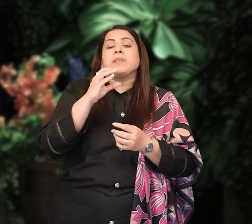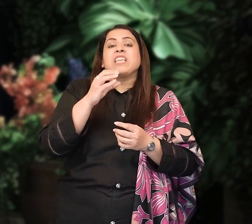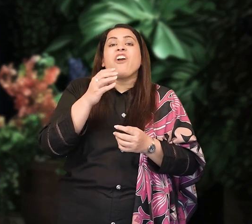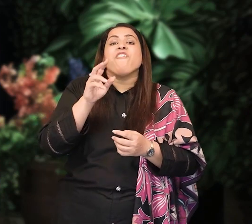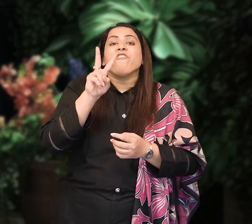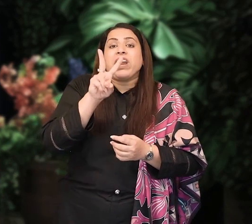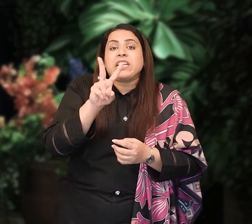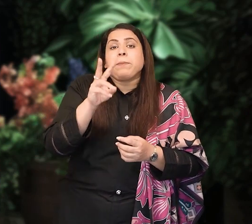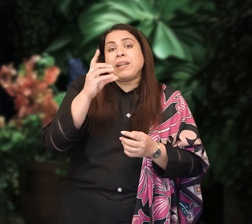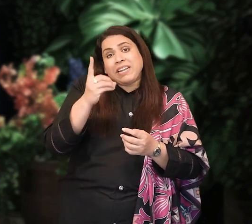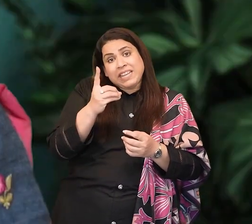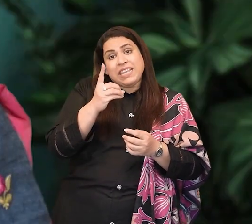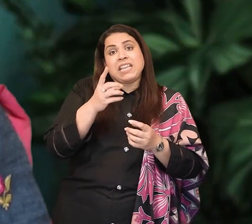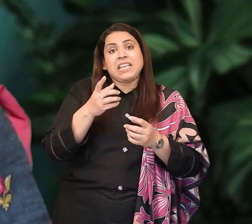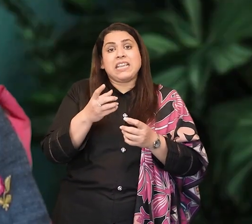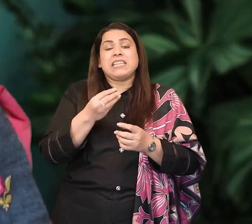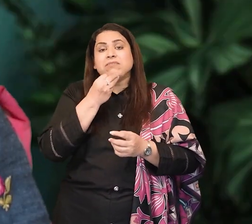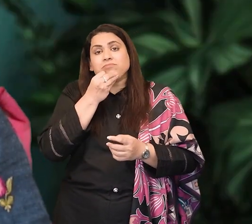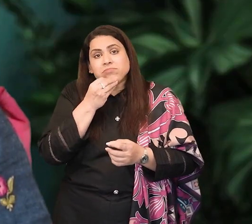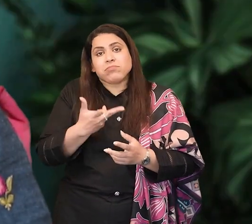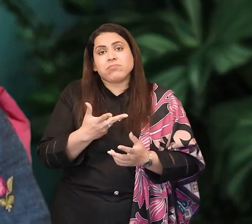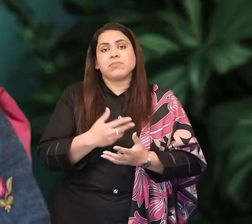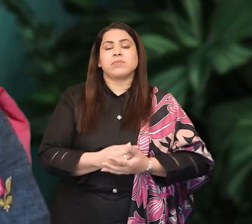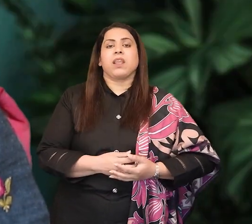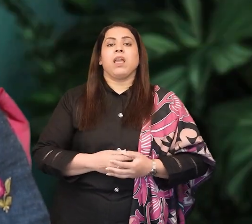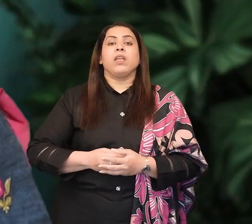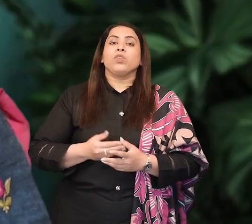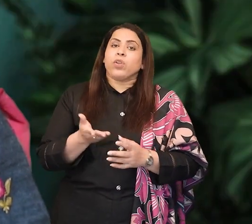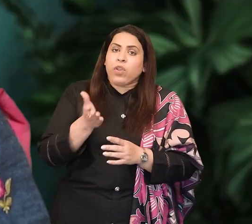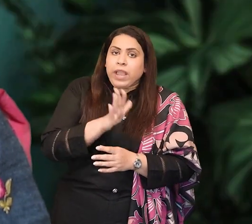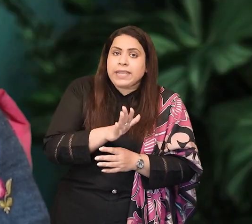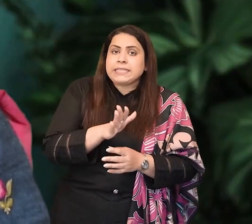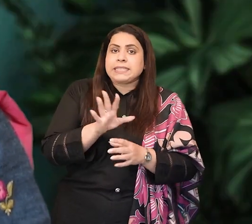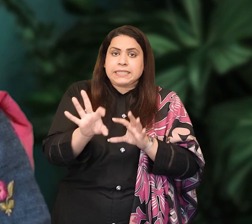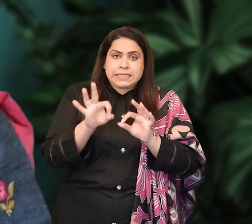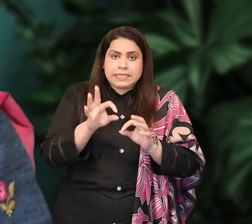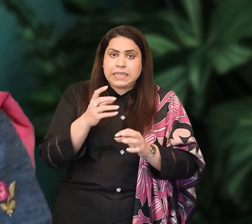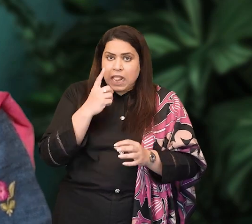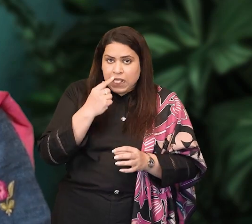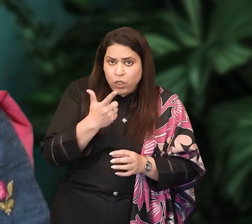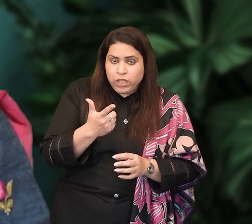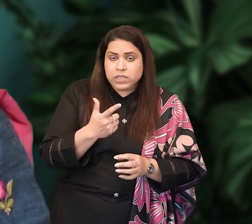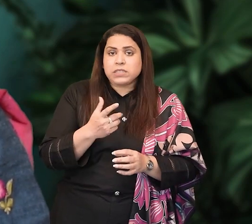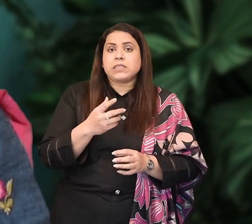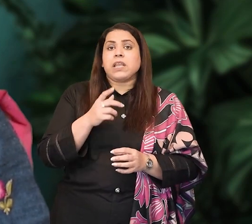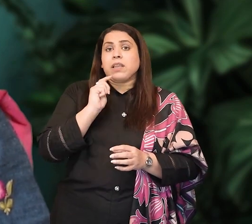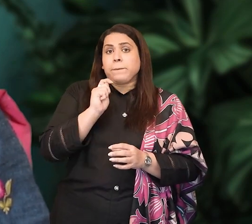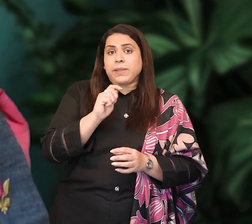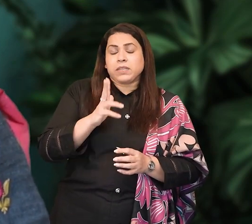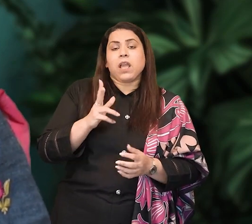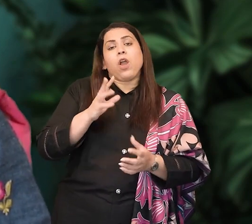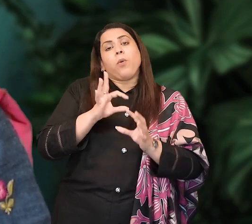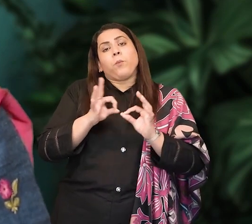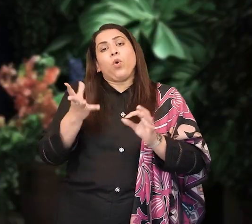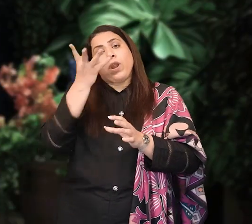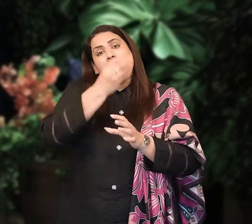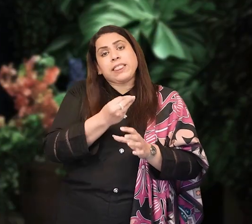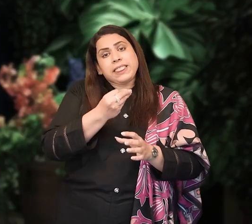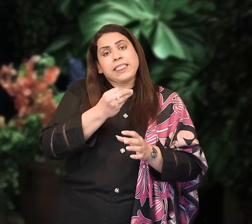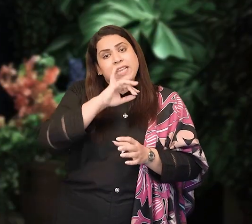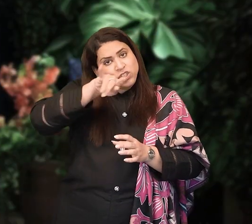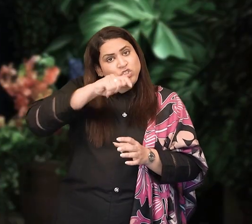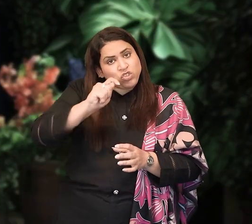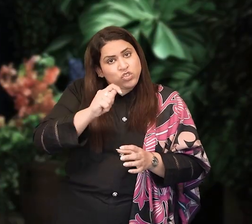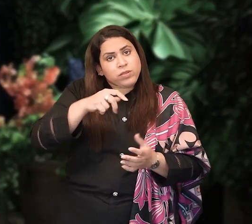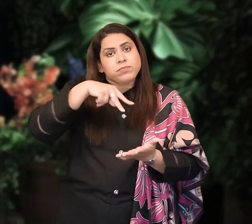या फिर जनरली एजिंग की वजह से। इसके अलावा जो लोग प्रॉन टू शियाटिका हैं उनमें आ जाते हैं वो लोग जिनका ऑक्यूपेशन ऐसा है कि जिनको सारा दिन वज़नी